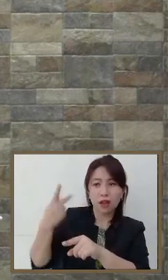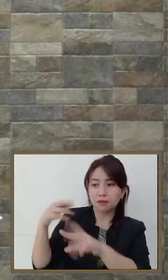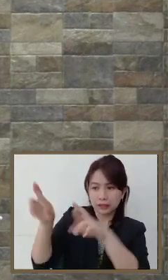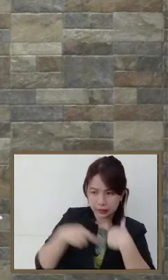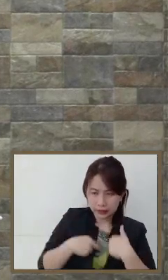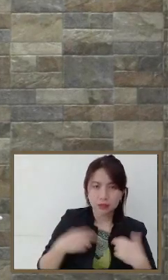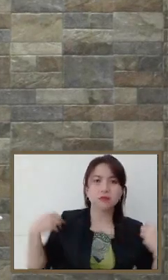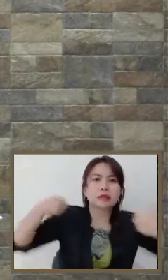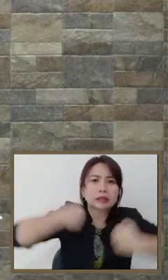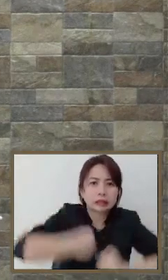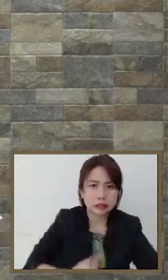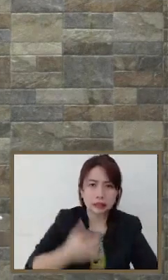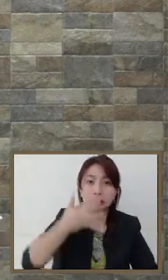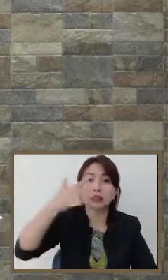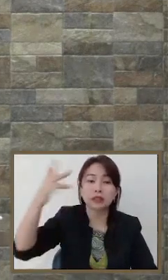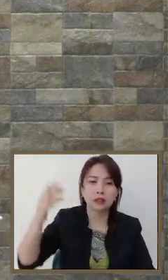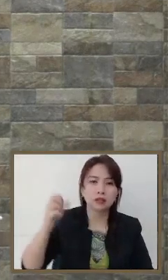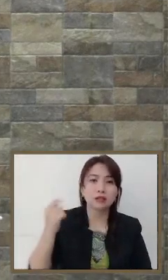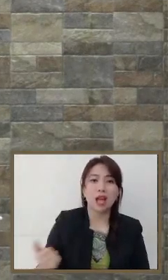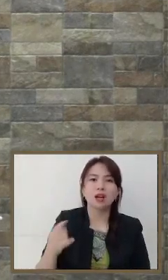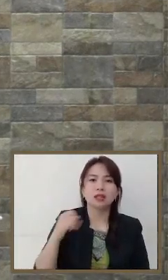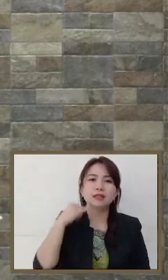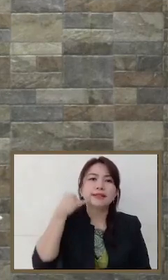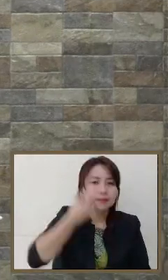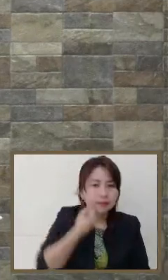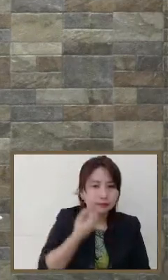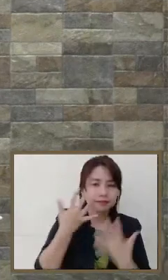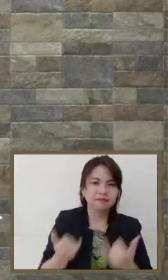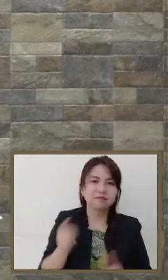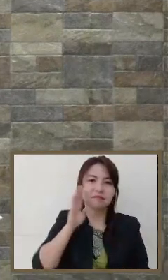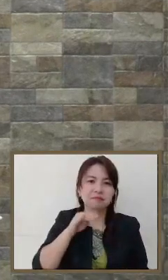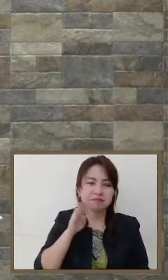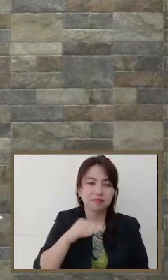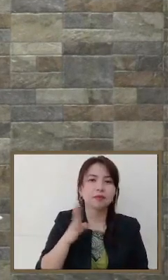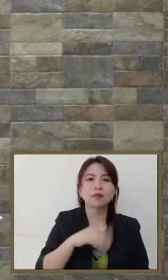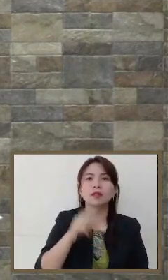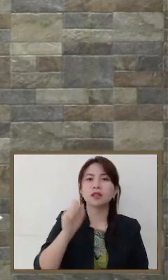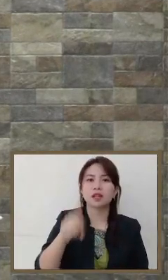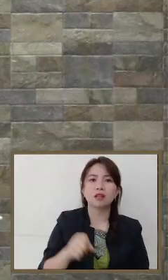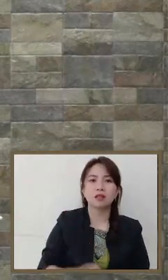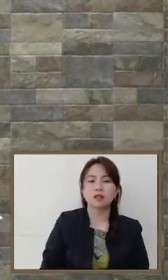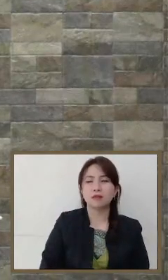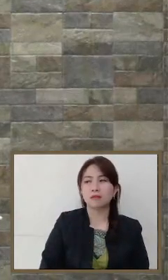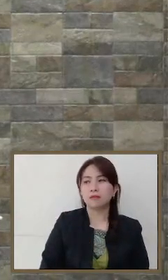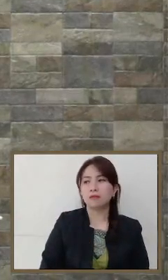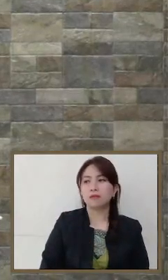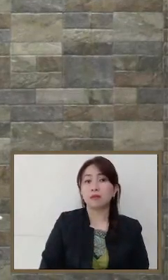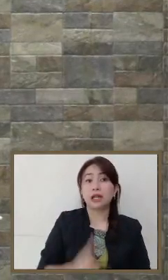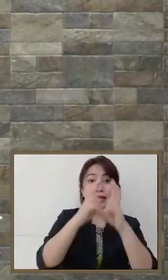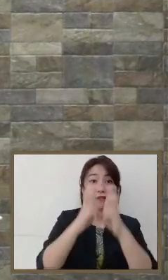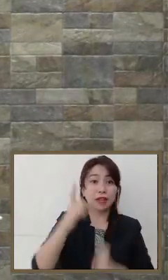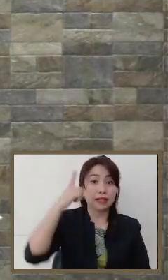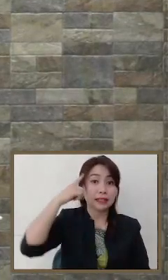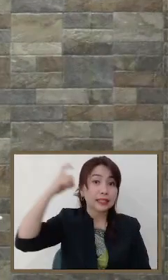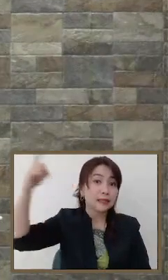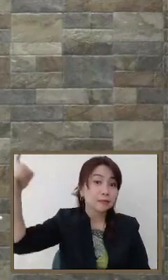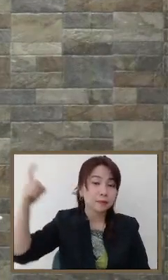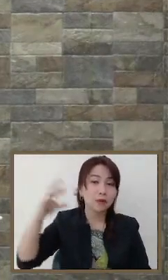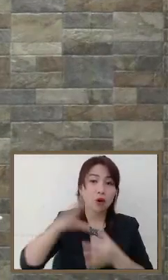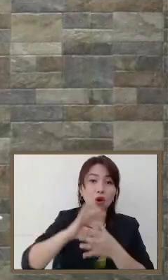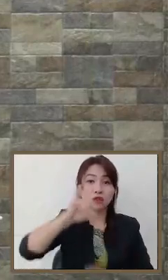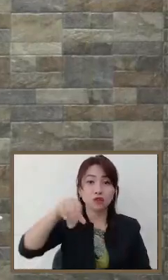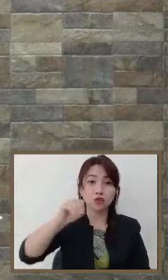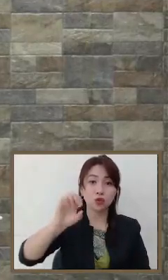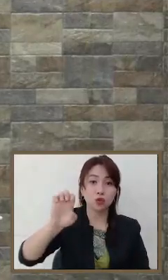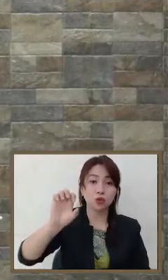yung kanyang mga kapatid at hindi doon nagtapos nananaginip ag could you imagine ung panaginip ni Joseph